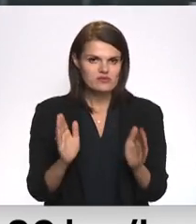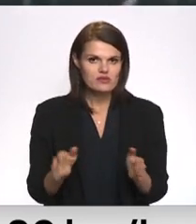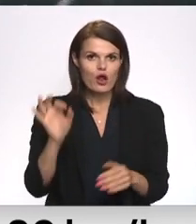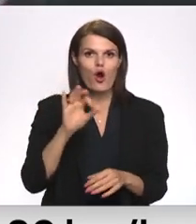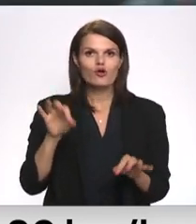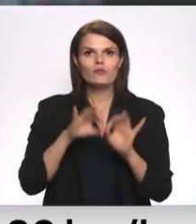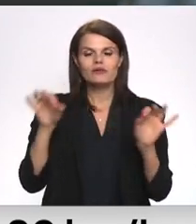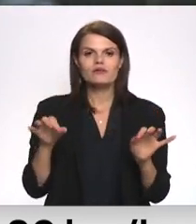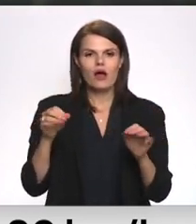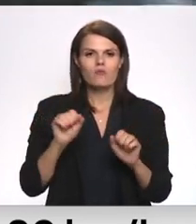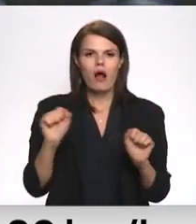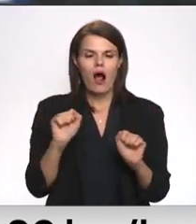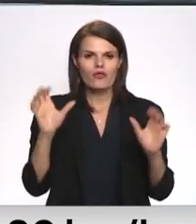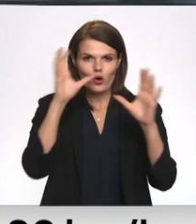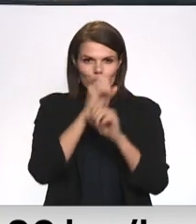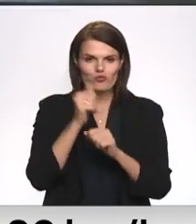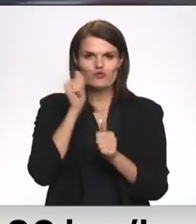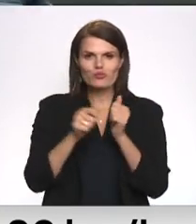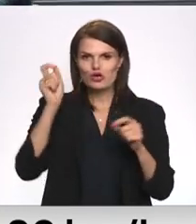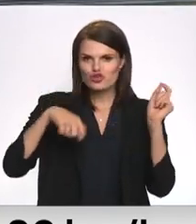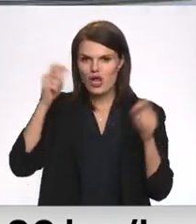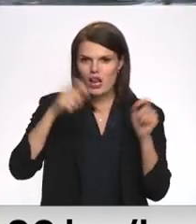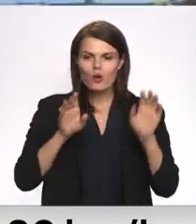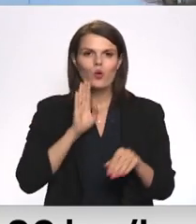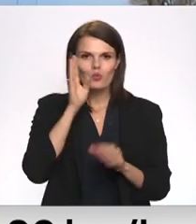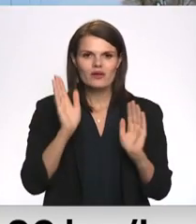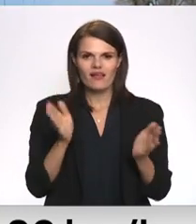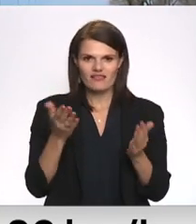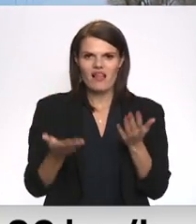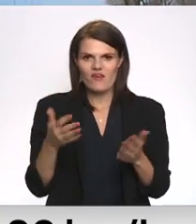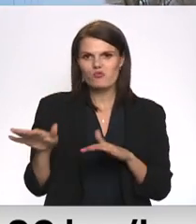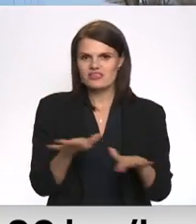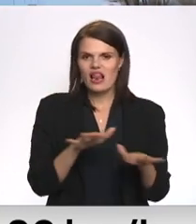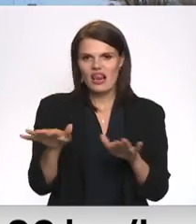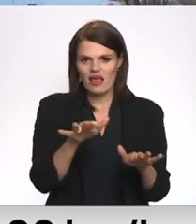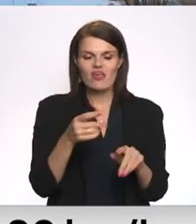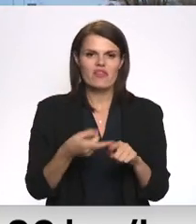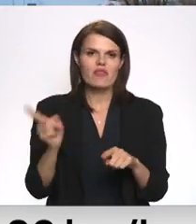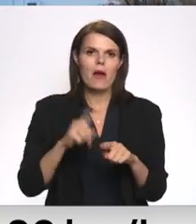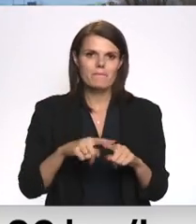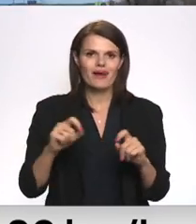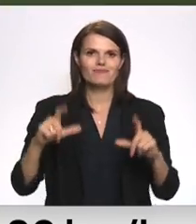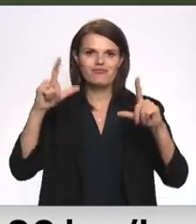sākumu agrāk kļūst tumšs, biežāk līst lietus un no rīta ceļi var būt slīdeni. Šo apstākļu